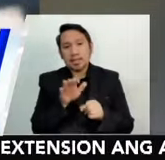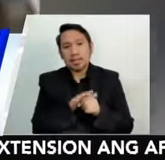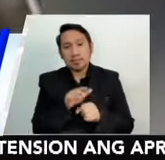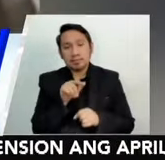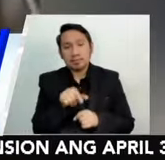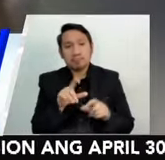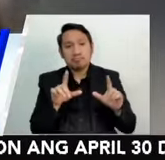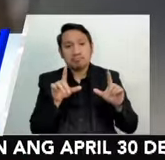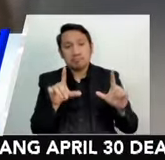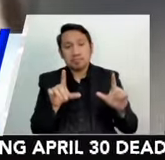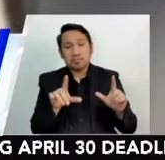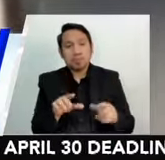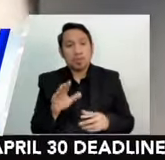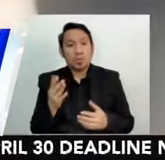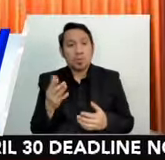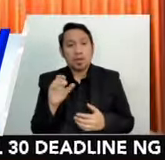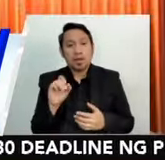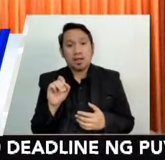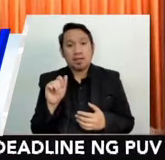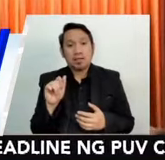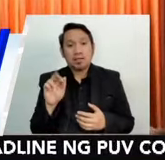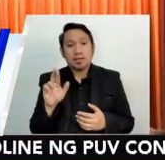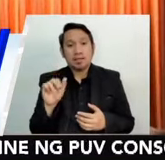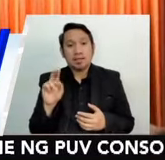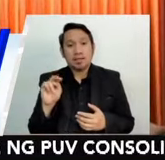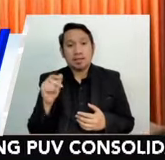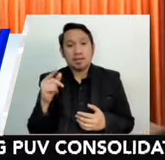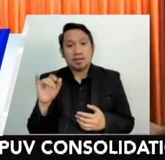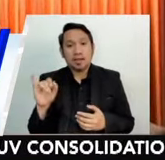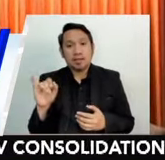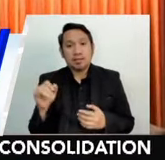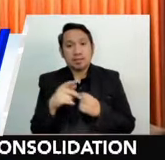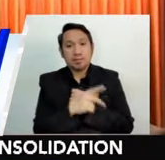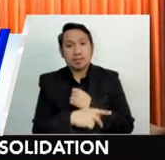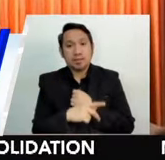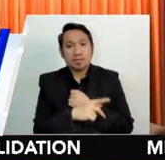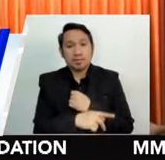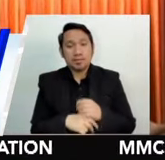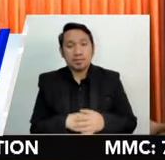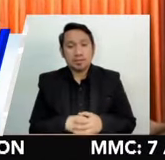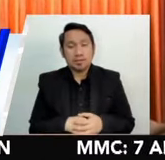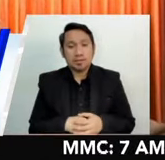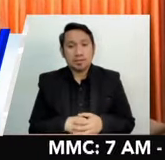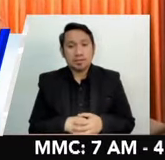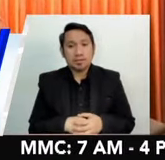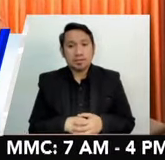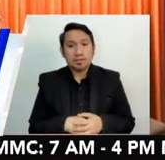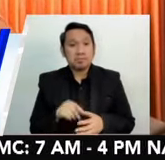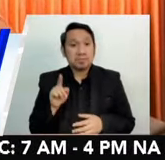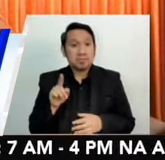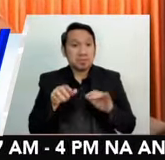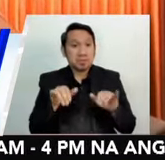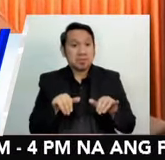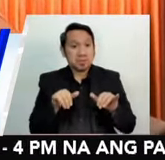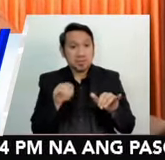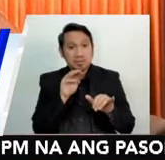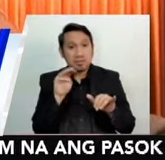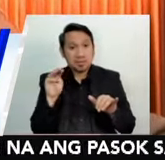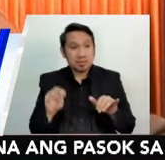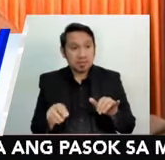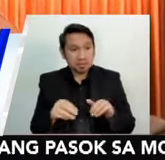Sarangani Province ayon sa pulisya. Yung accused, dito naman siya na malagi sa Maynila. And then meron